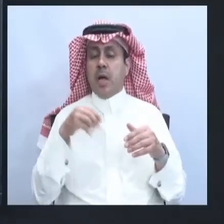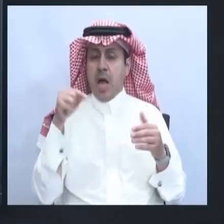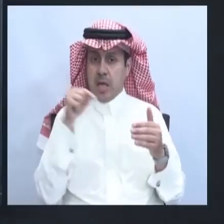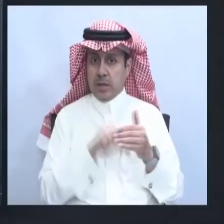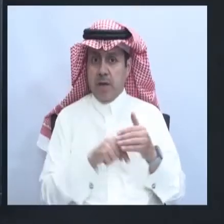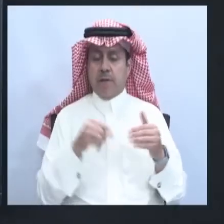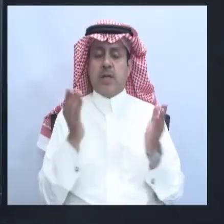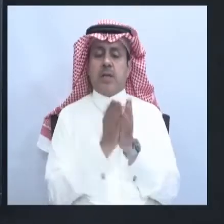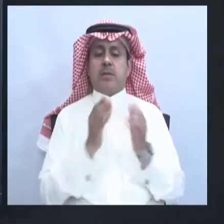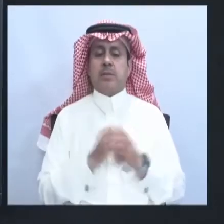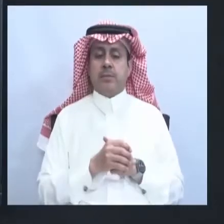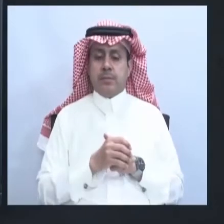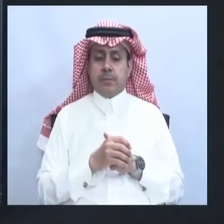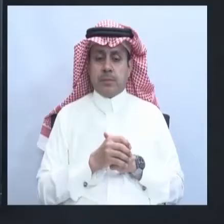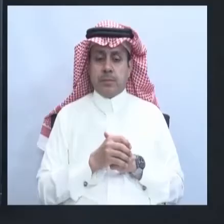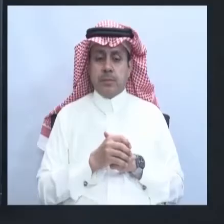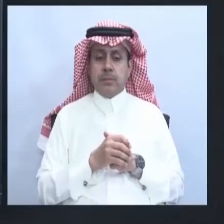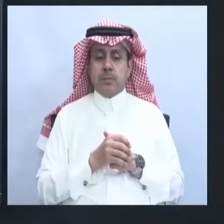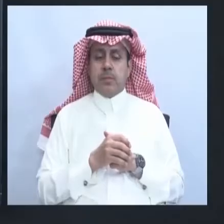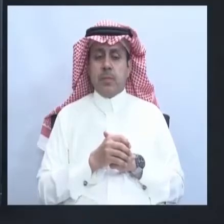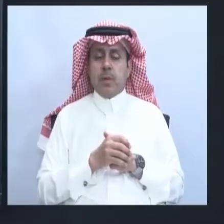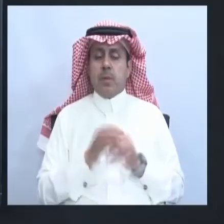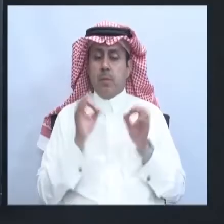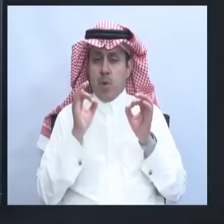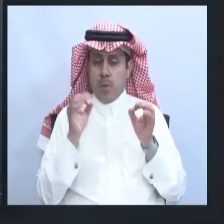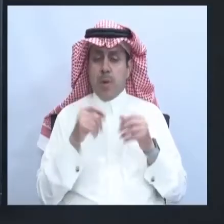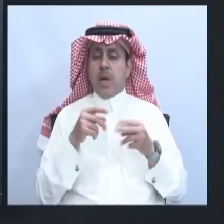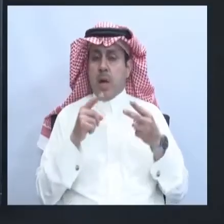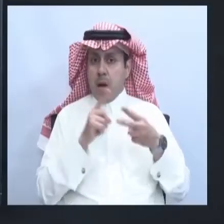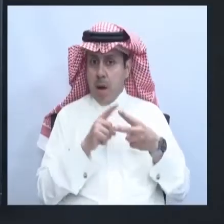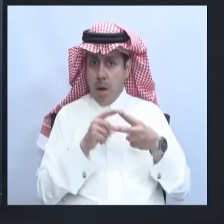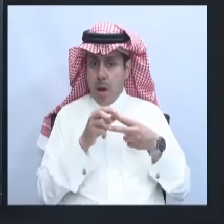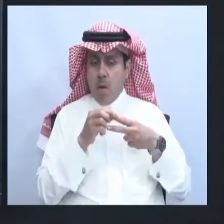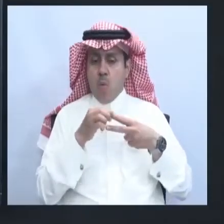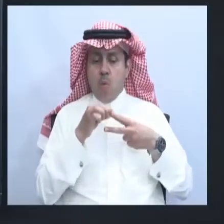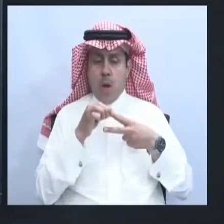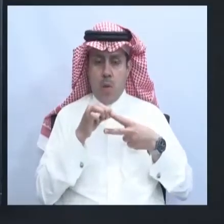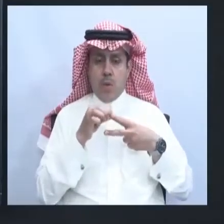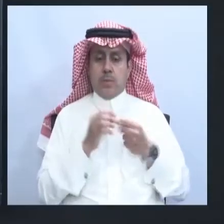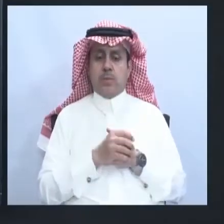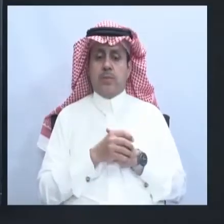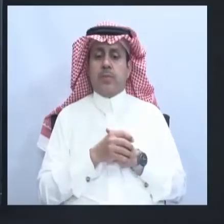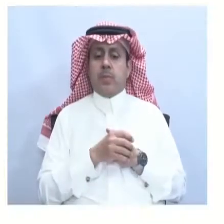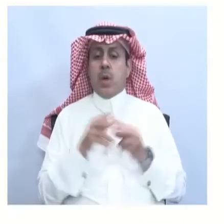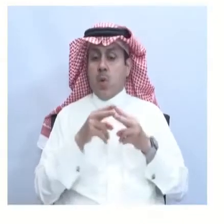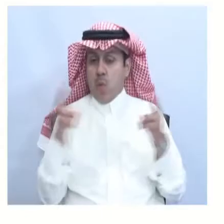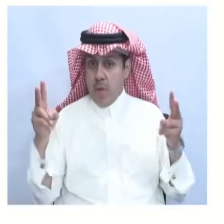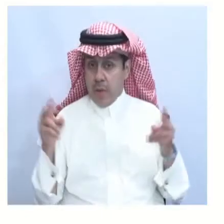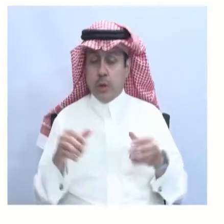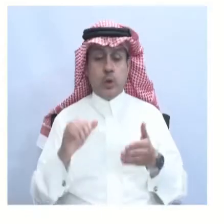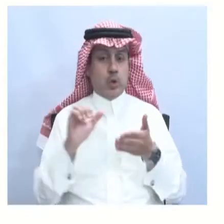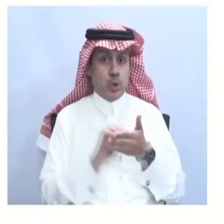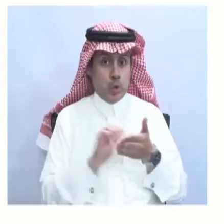لهذين الدرسين هنا عندنا هدفان مهمان لهذين الدرسين الهدف الاول ان يوضح